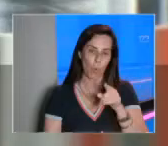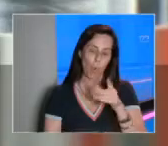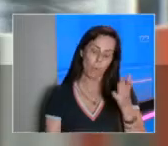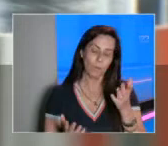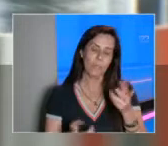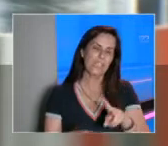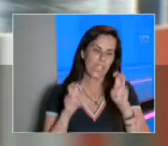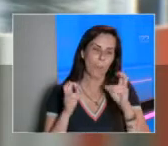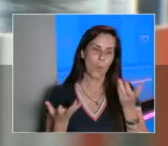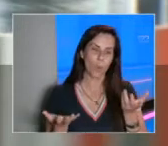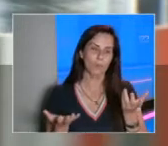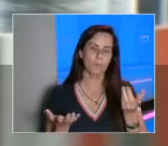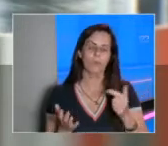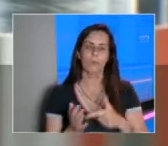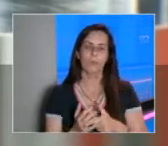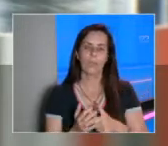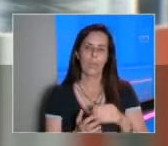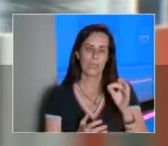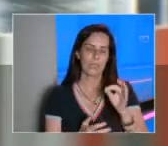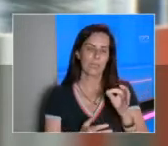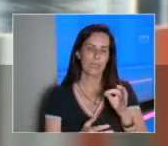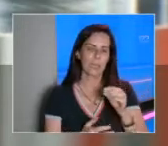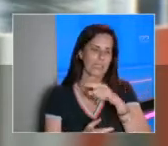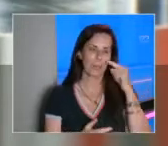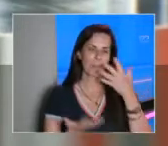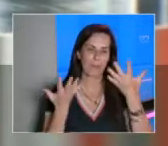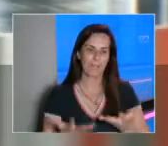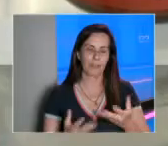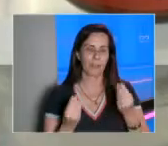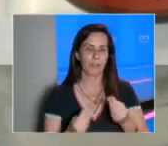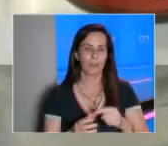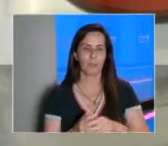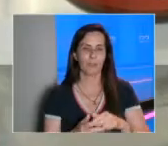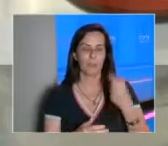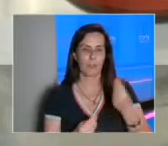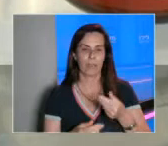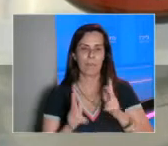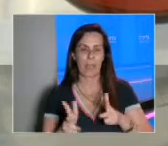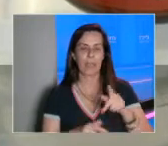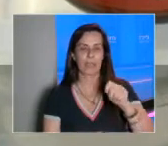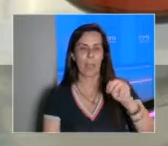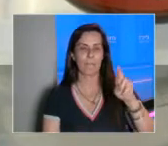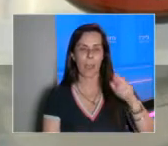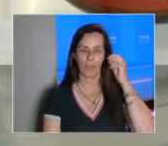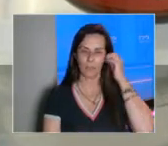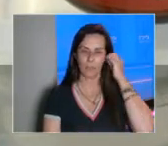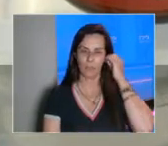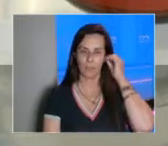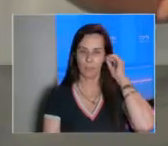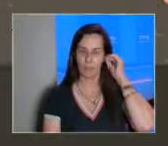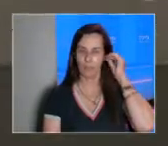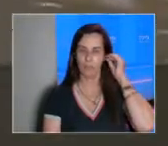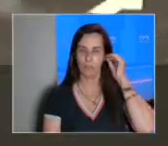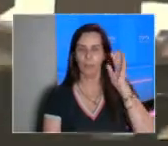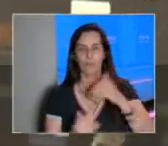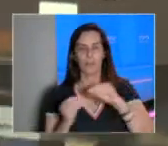פתח לדלת לסמים קשים. מיד תצטרף אלינו תמר זנדברג, אבל אנחנו נלך אל